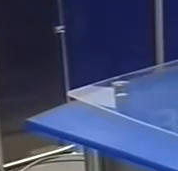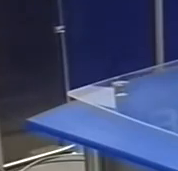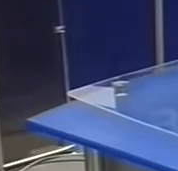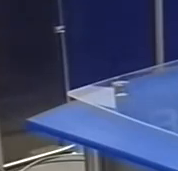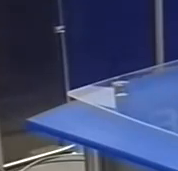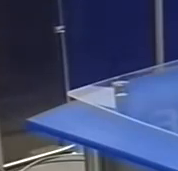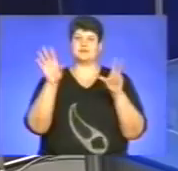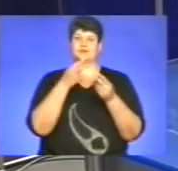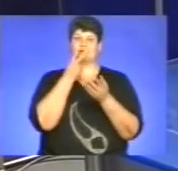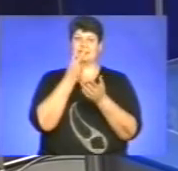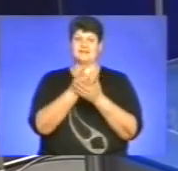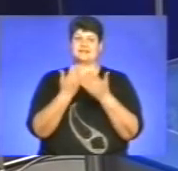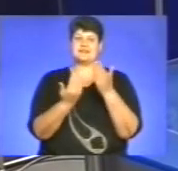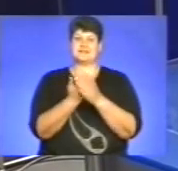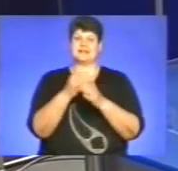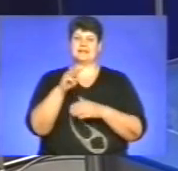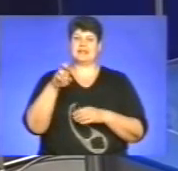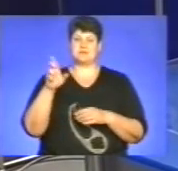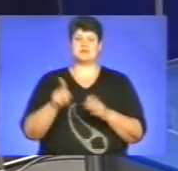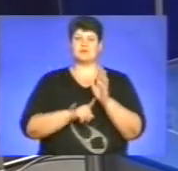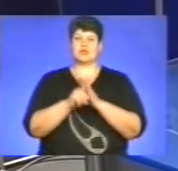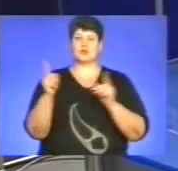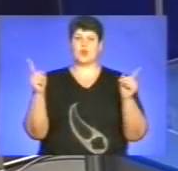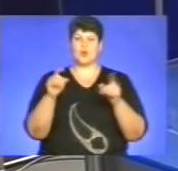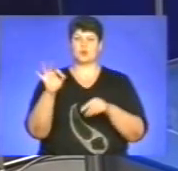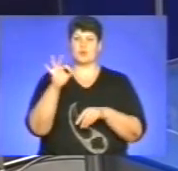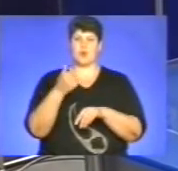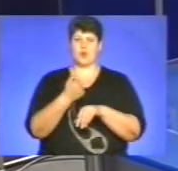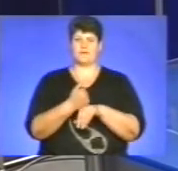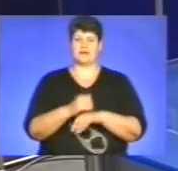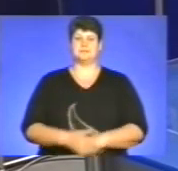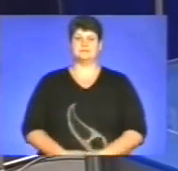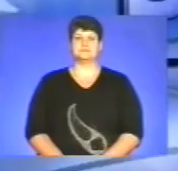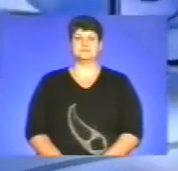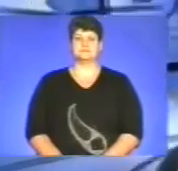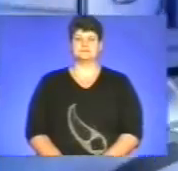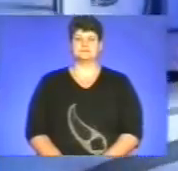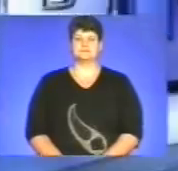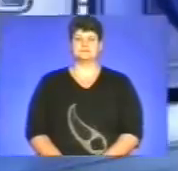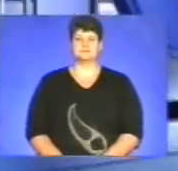вечора усім, хто дивиться Вісті ТТБ. Спочатку коротко про головне.